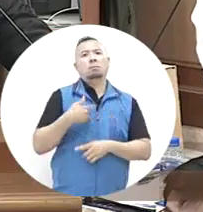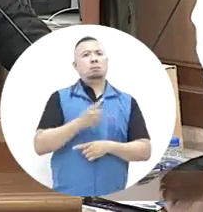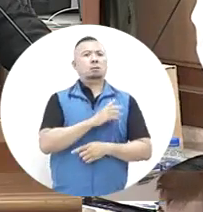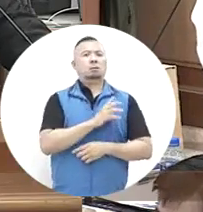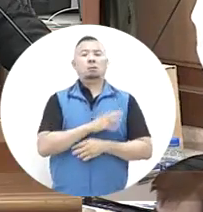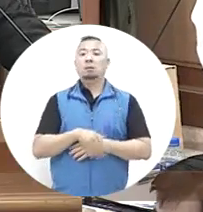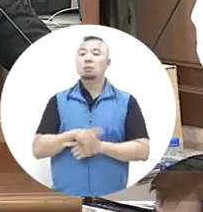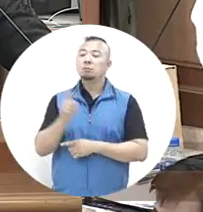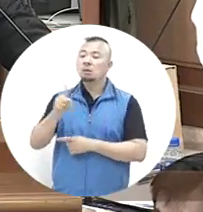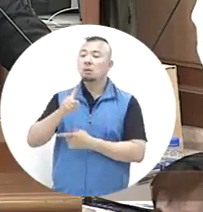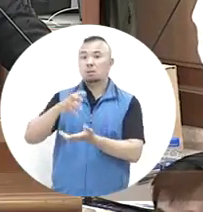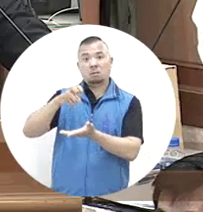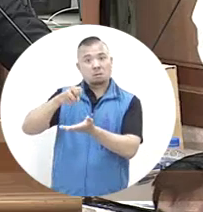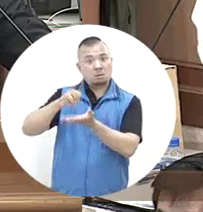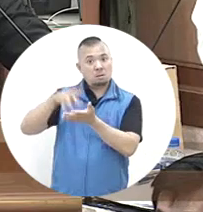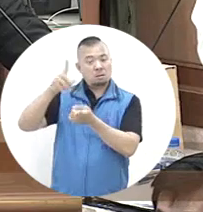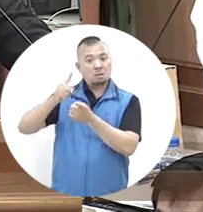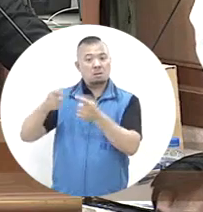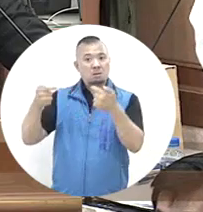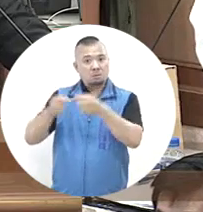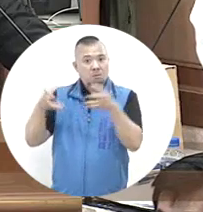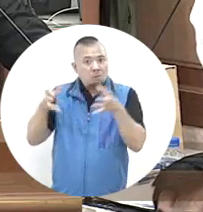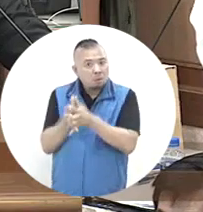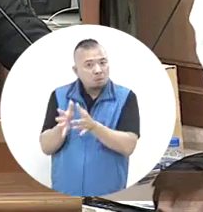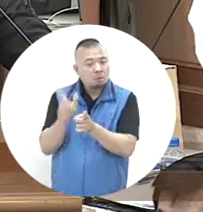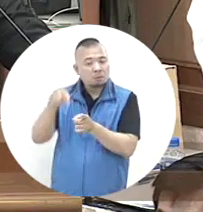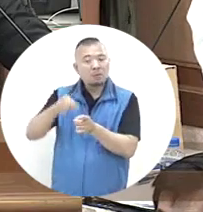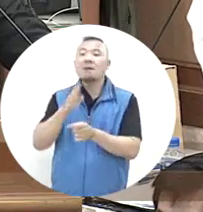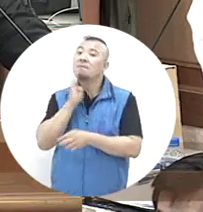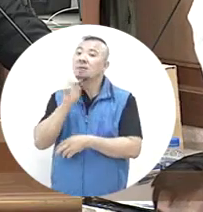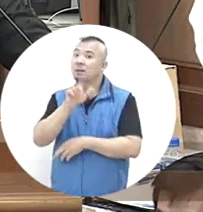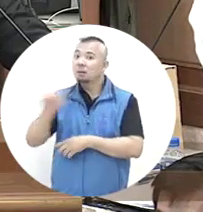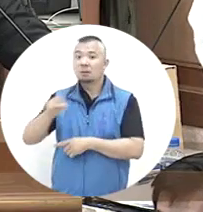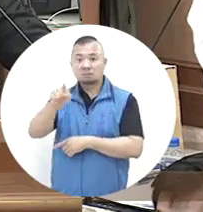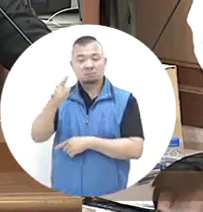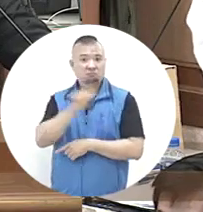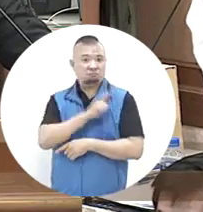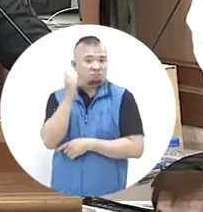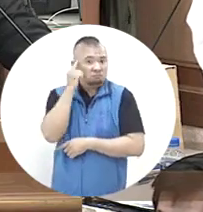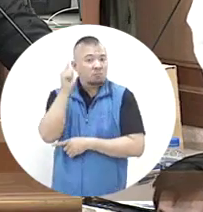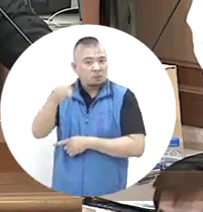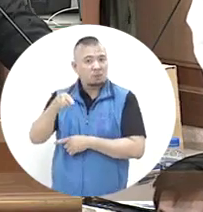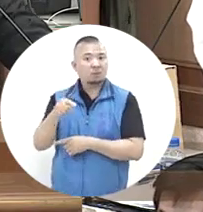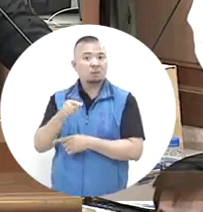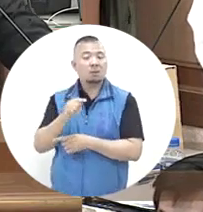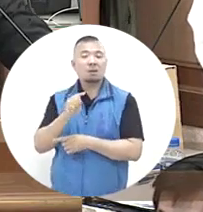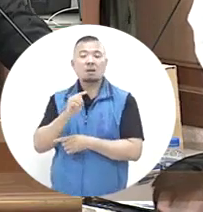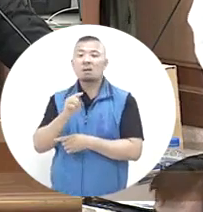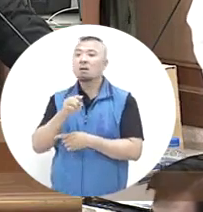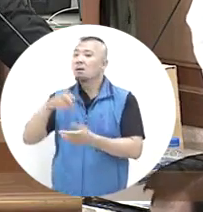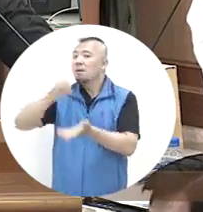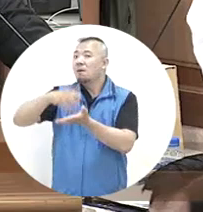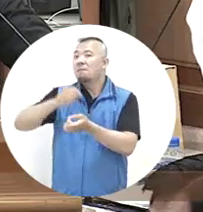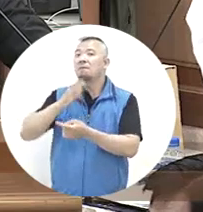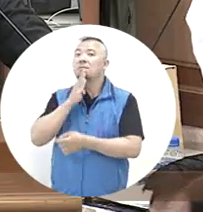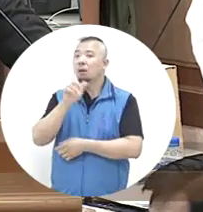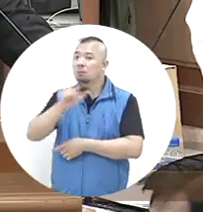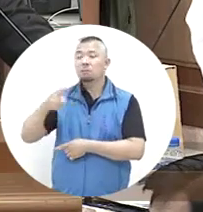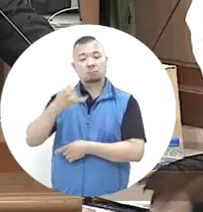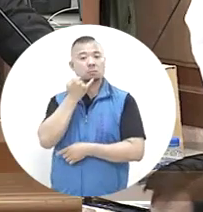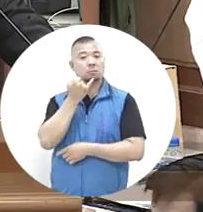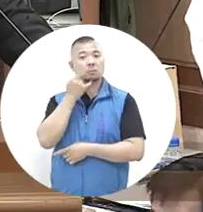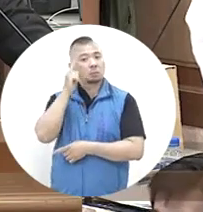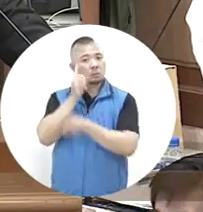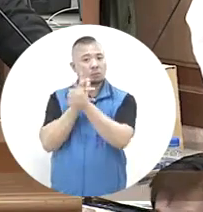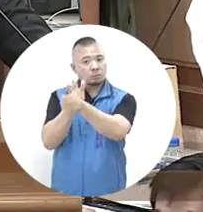产生的核废料，在你的认知里面，你认为是可以有核废料的。那我想请问一下市长，你要